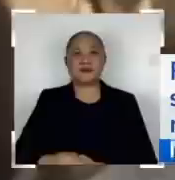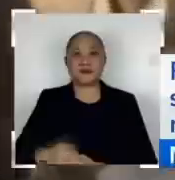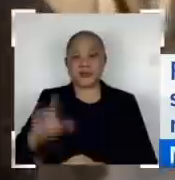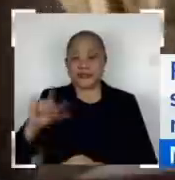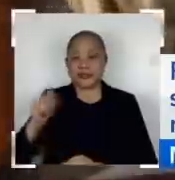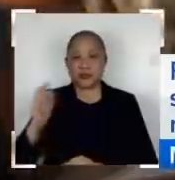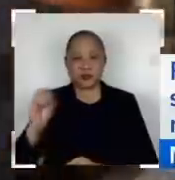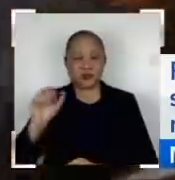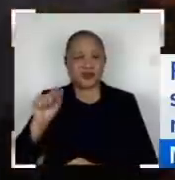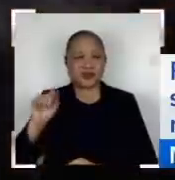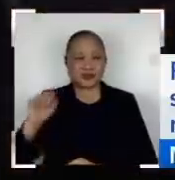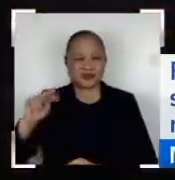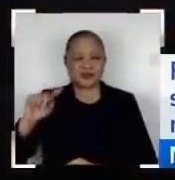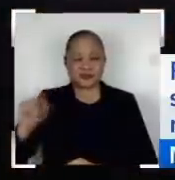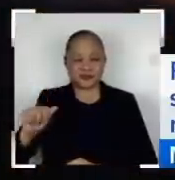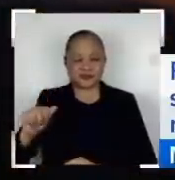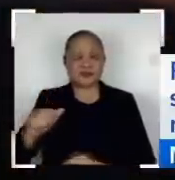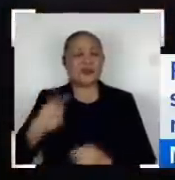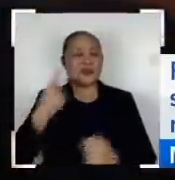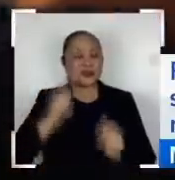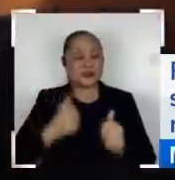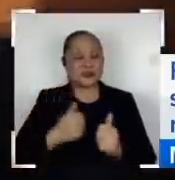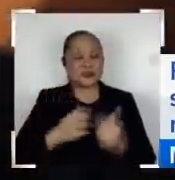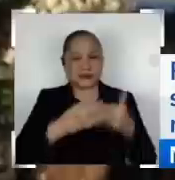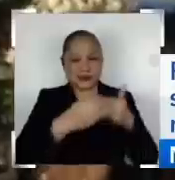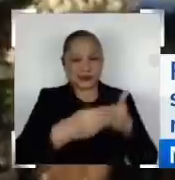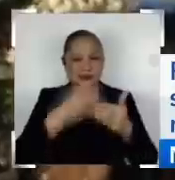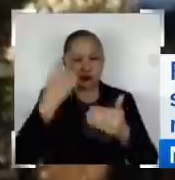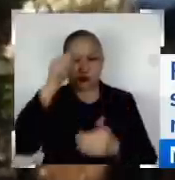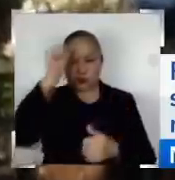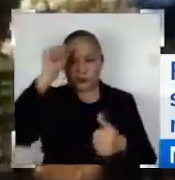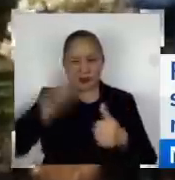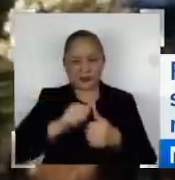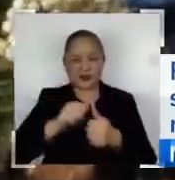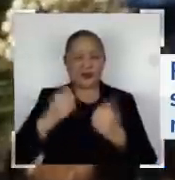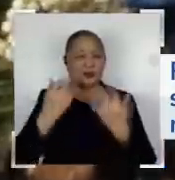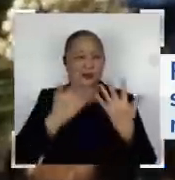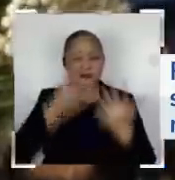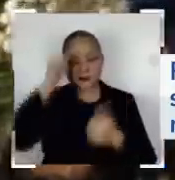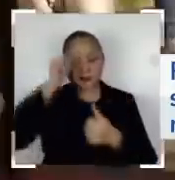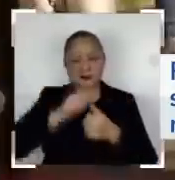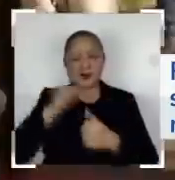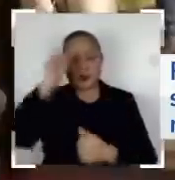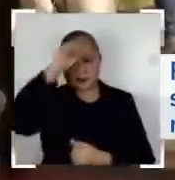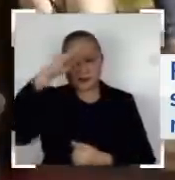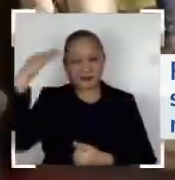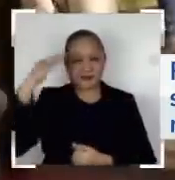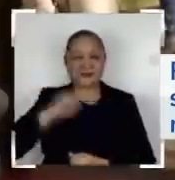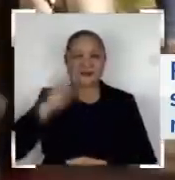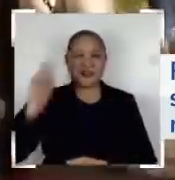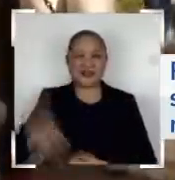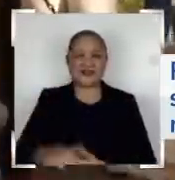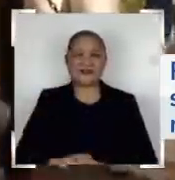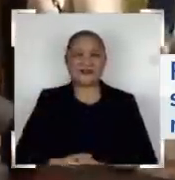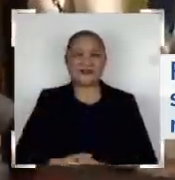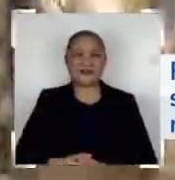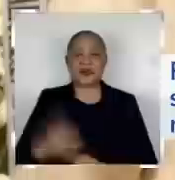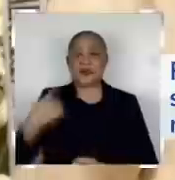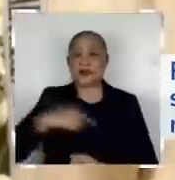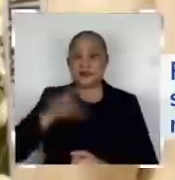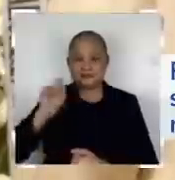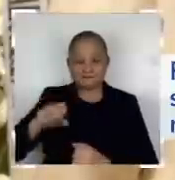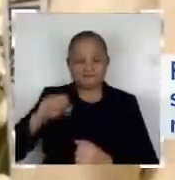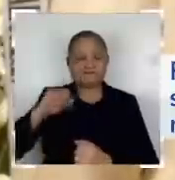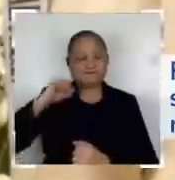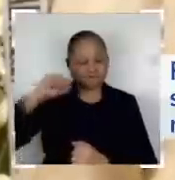nanguna sa seremonya sa paggunita sa kaarawan ni Gat Andres Bonifacio sa Maynila. Kinakailangan ipaglaban natin,